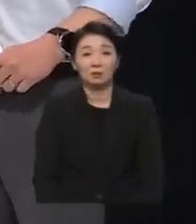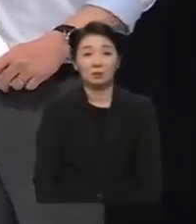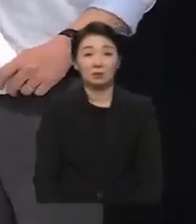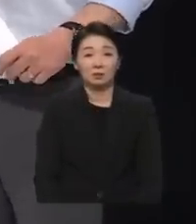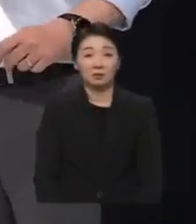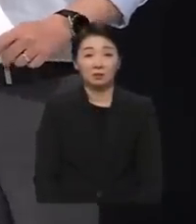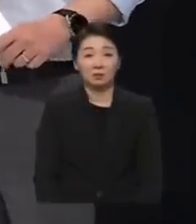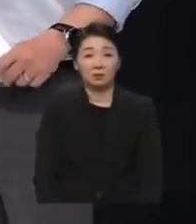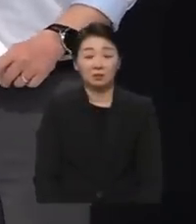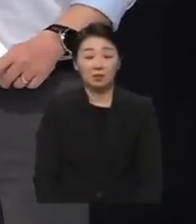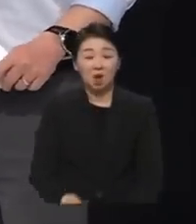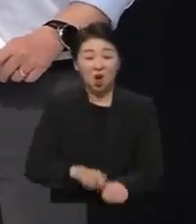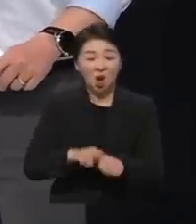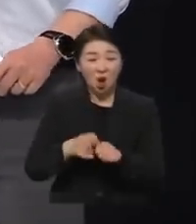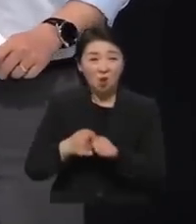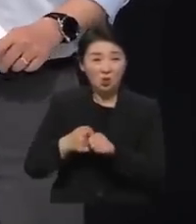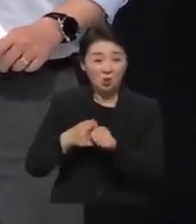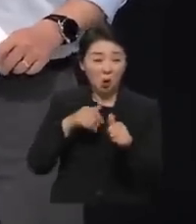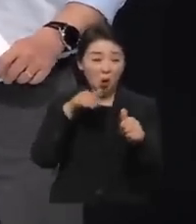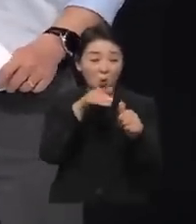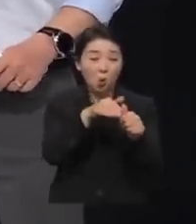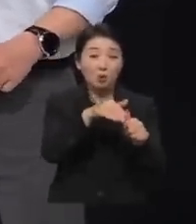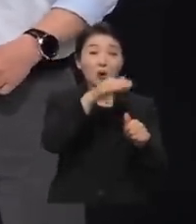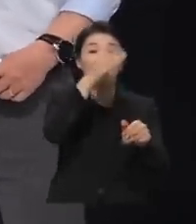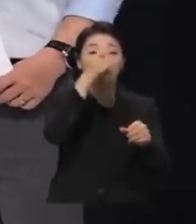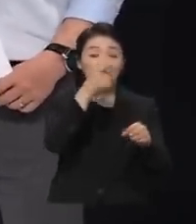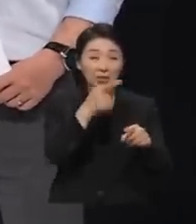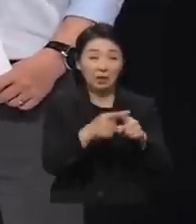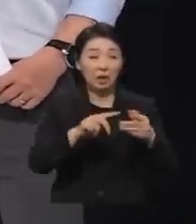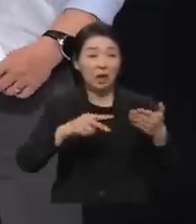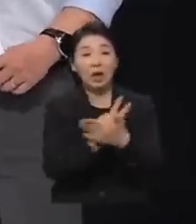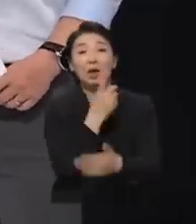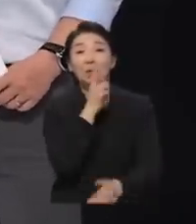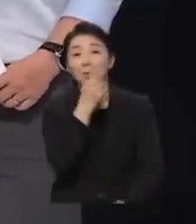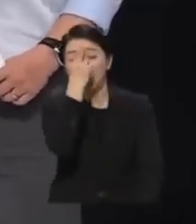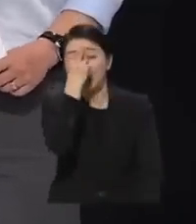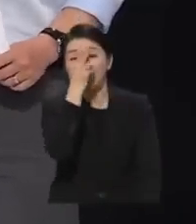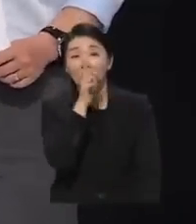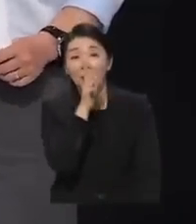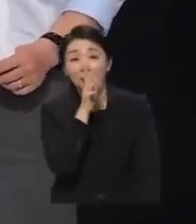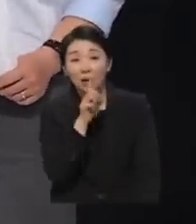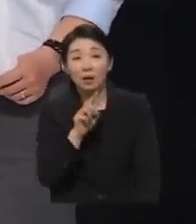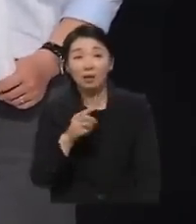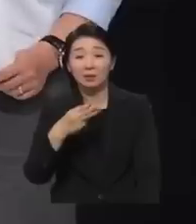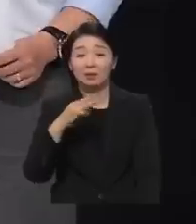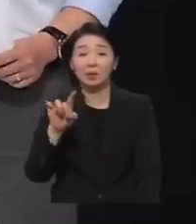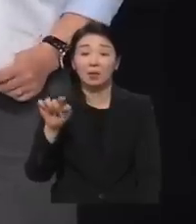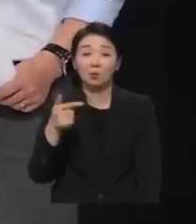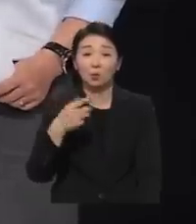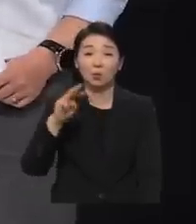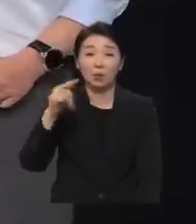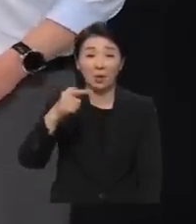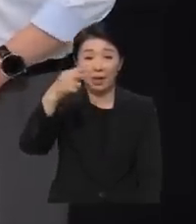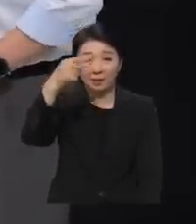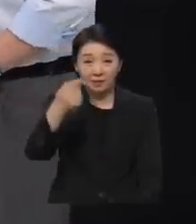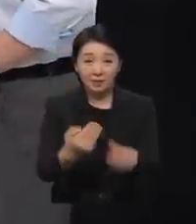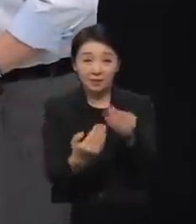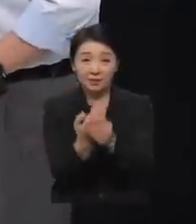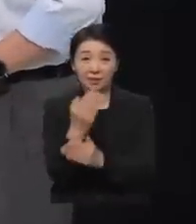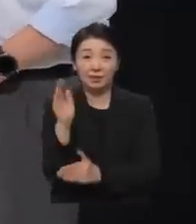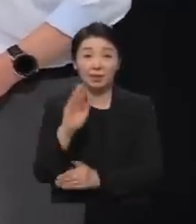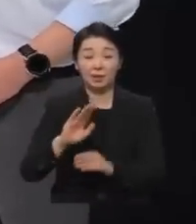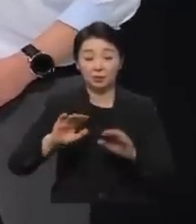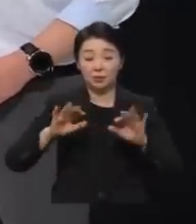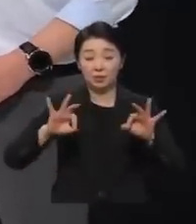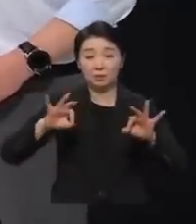자신을 무리하게 공격하려다 대형 삽질을 했다는 건데요. 이번 일은 레고랜드 사태가 아니라